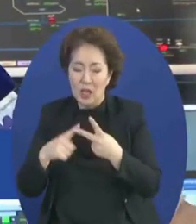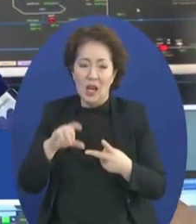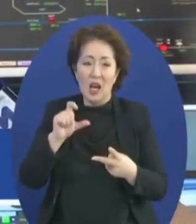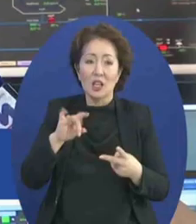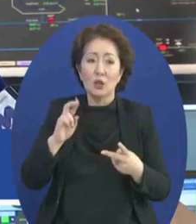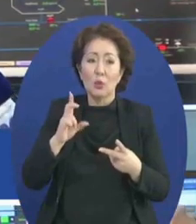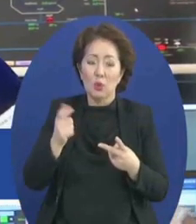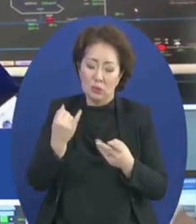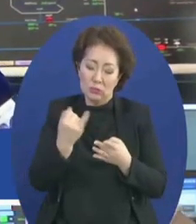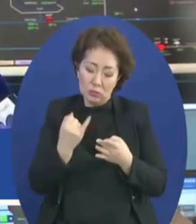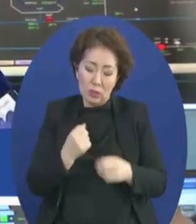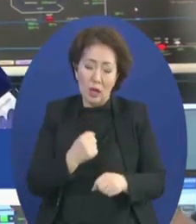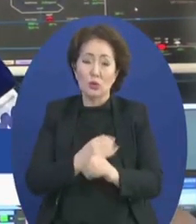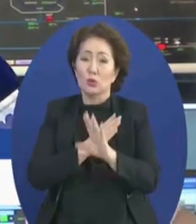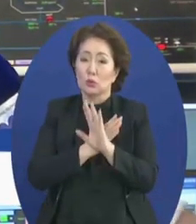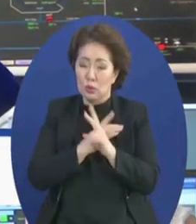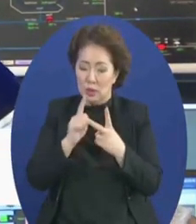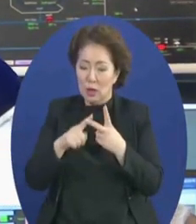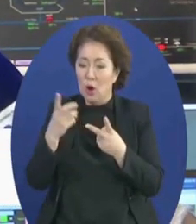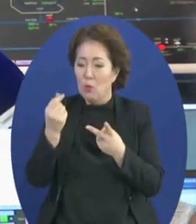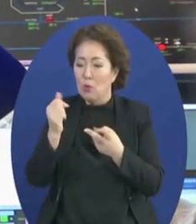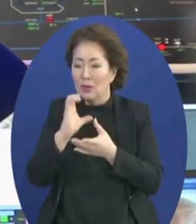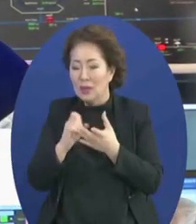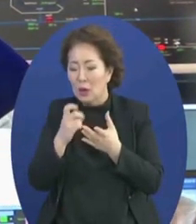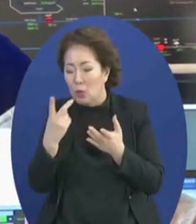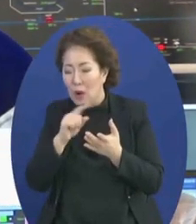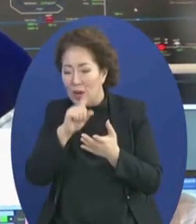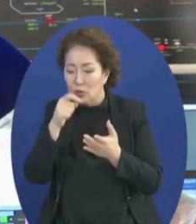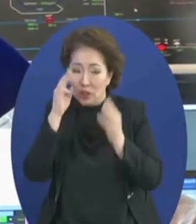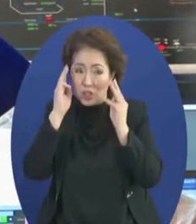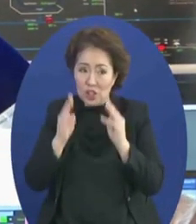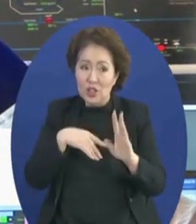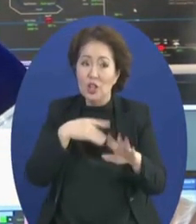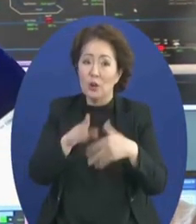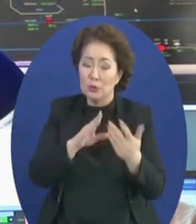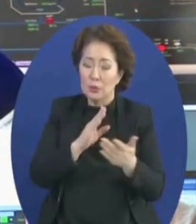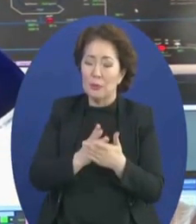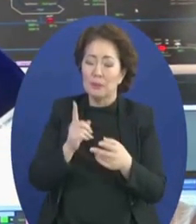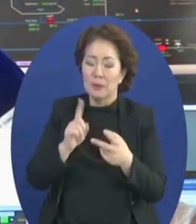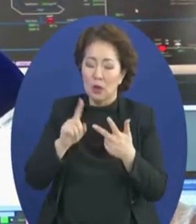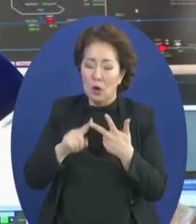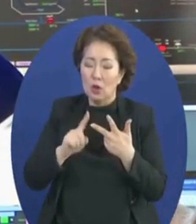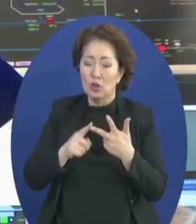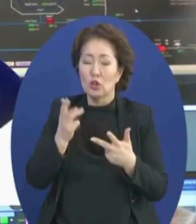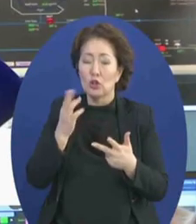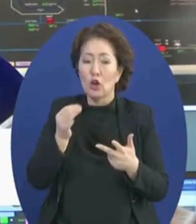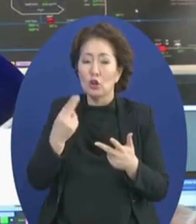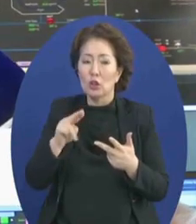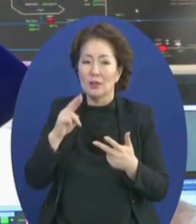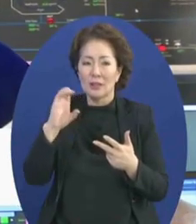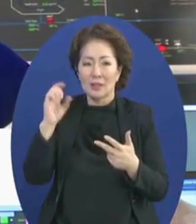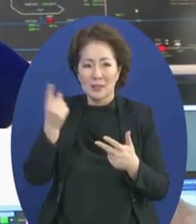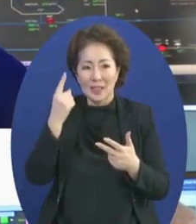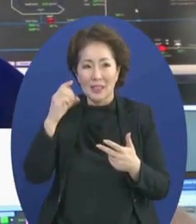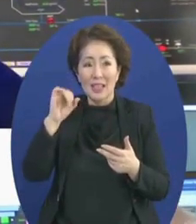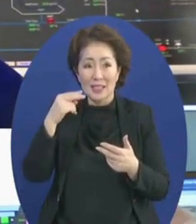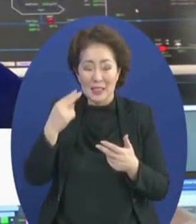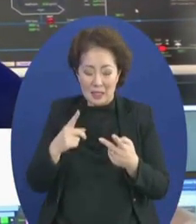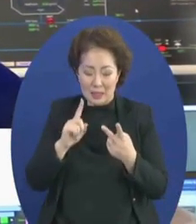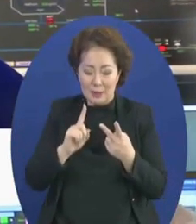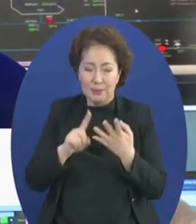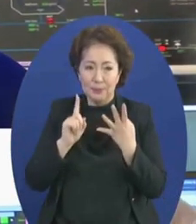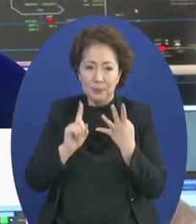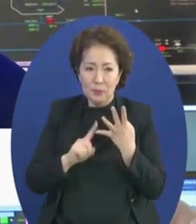зураг төслийн ажлууд дууссан. Хөрөнгө санхүүхний асуудлуу шийдэгдсэн. Дорндын цахилгаан станцын асуудал байж байгаа тийм ээ. Амгалангийн дулааны